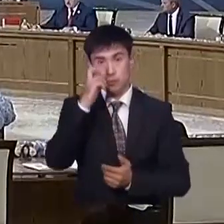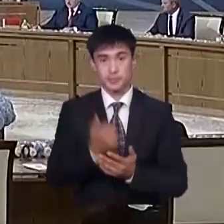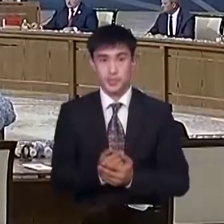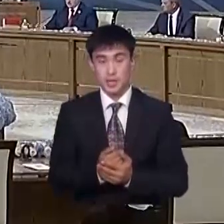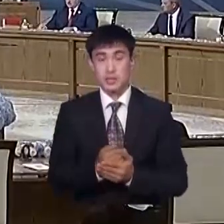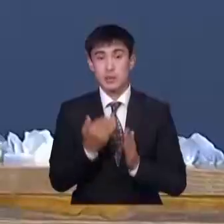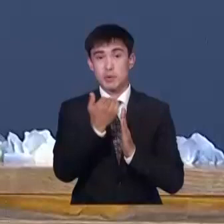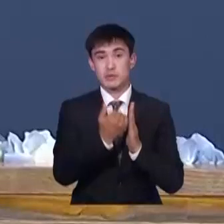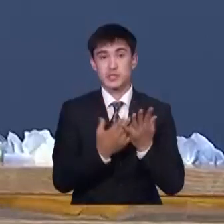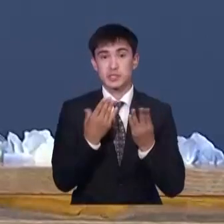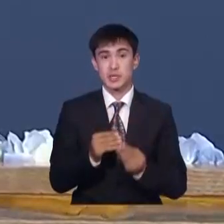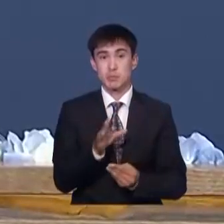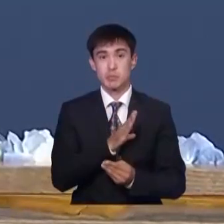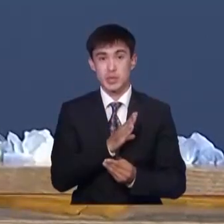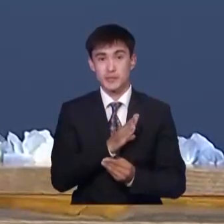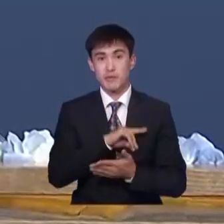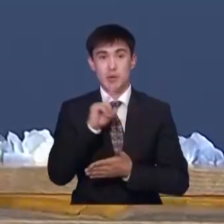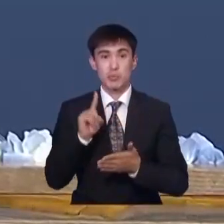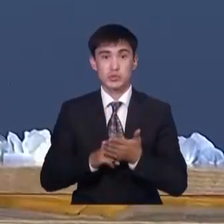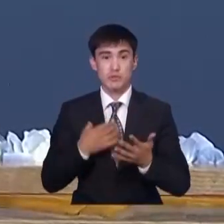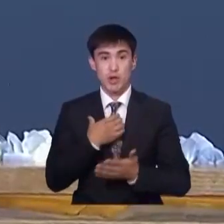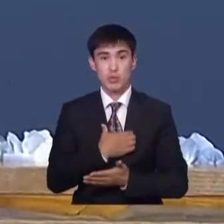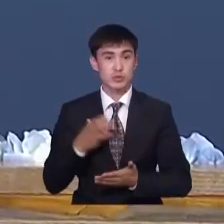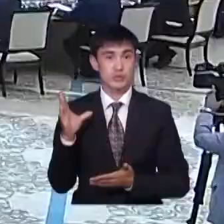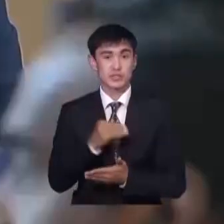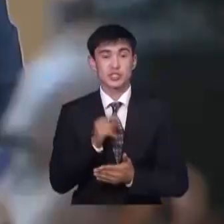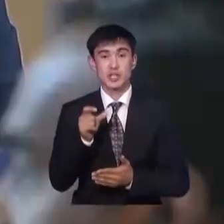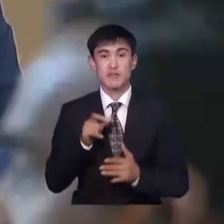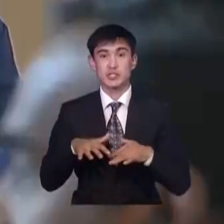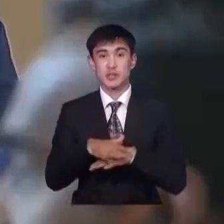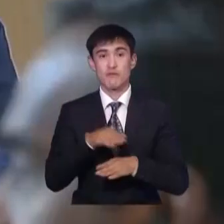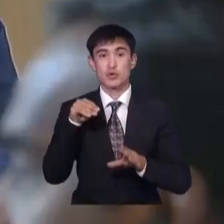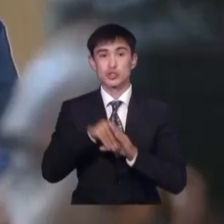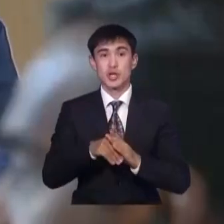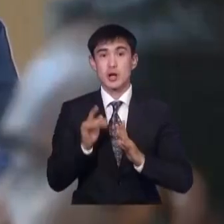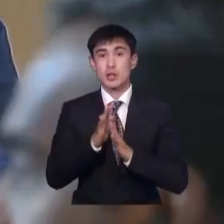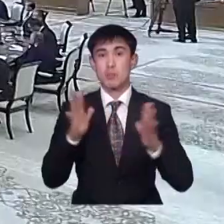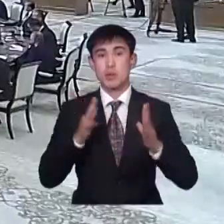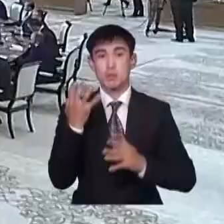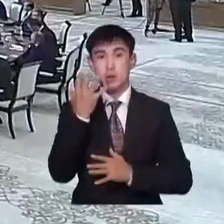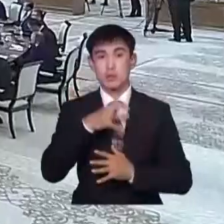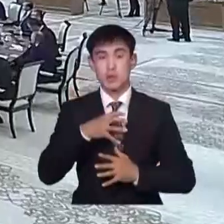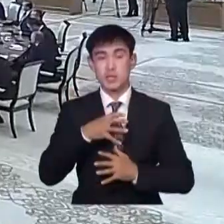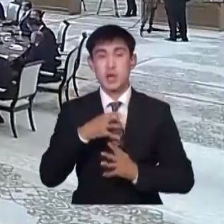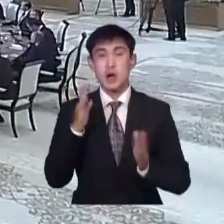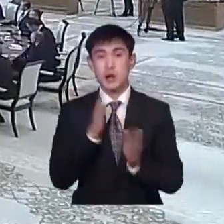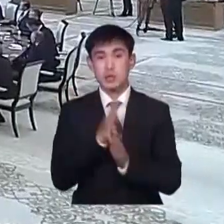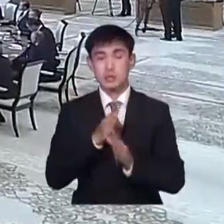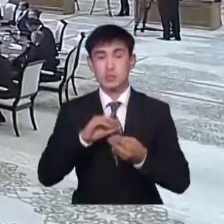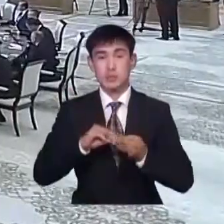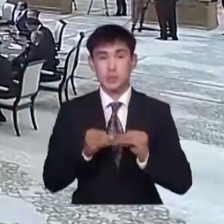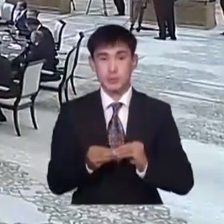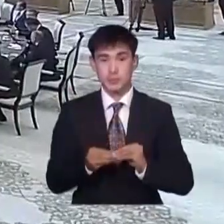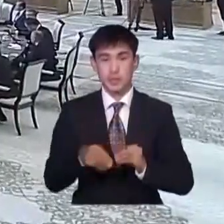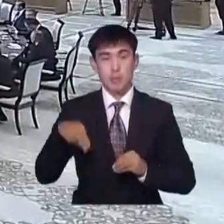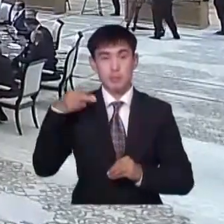государствами. На повестке дня также находились вопросы, волнующие все человечество, включая глобальное потепление и экологические